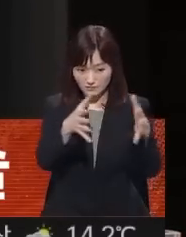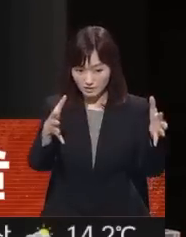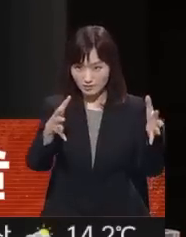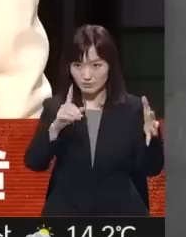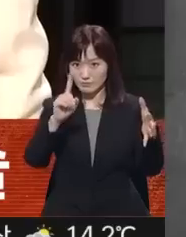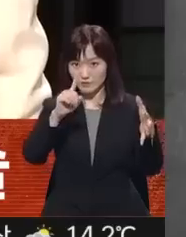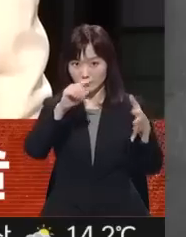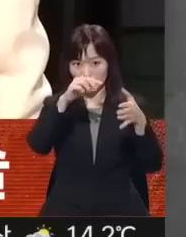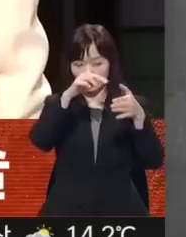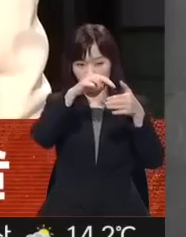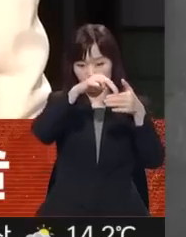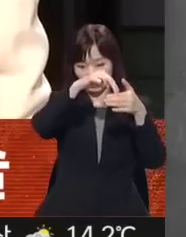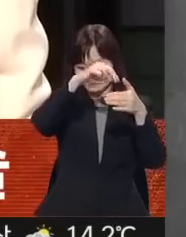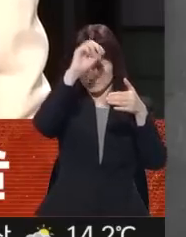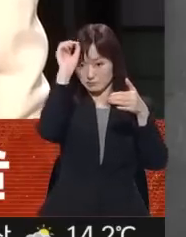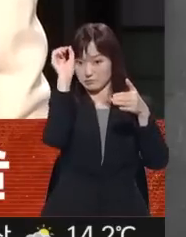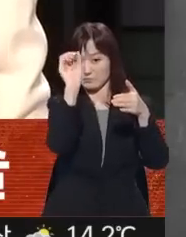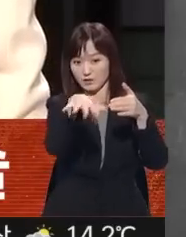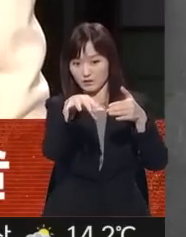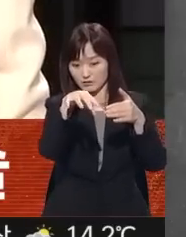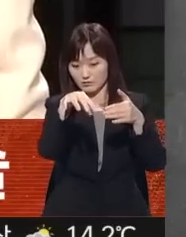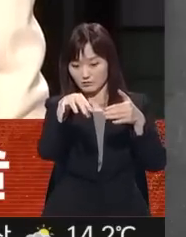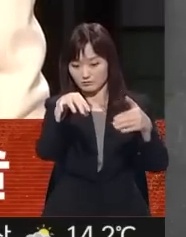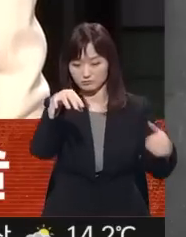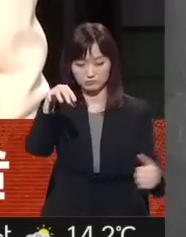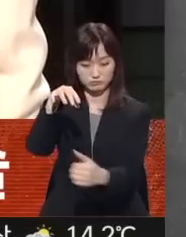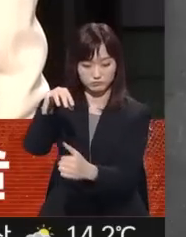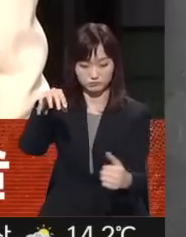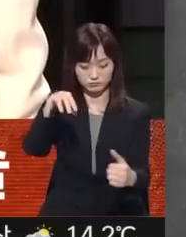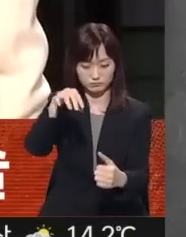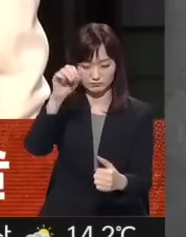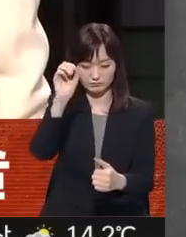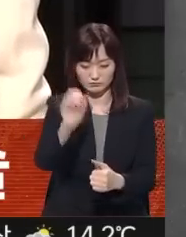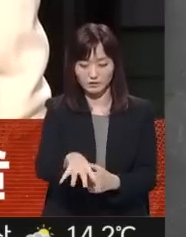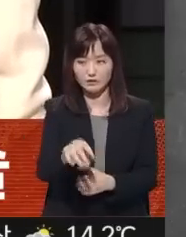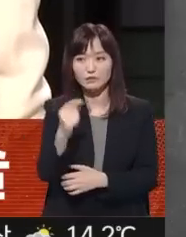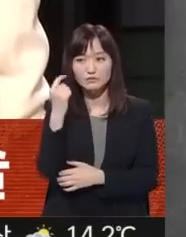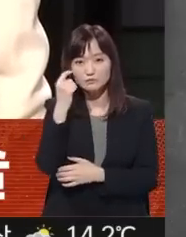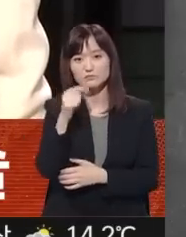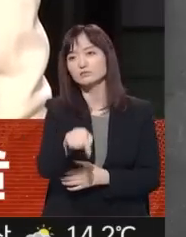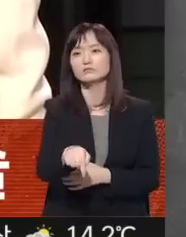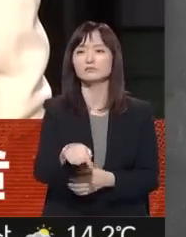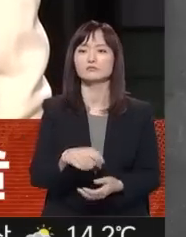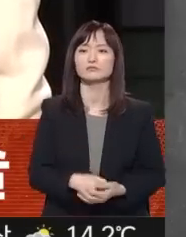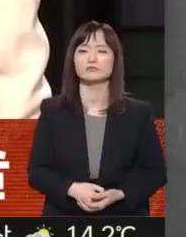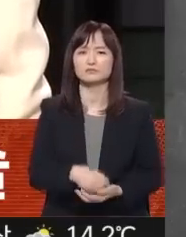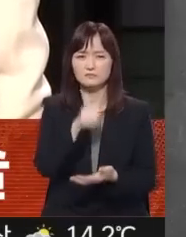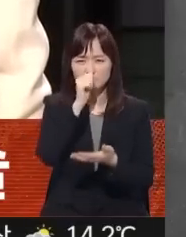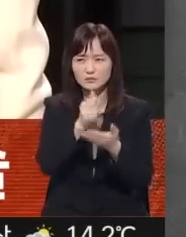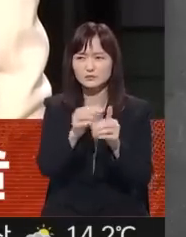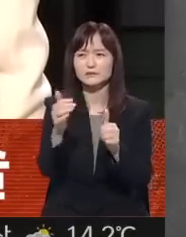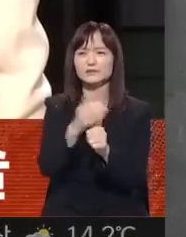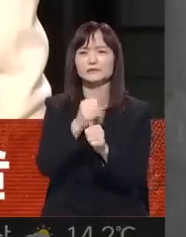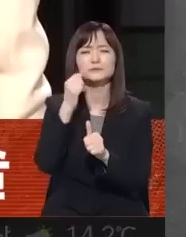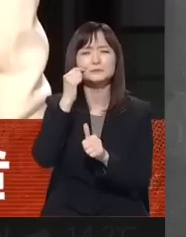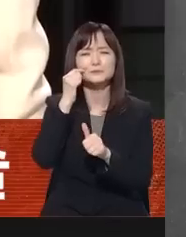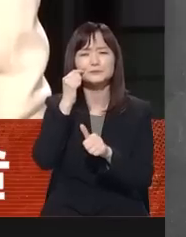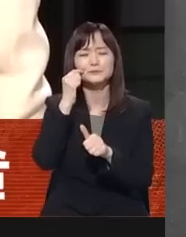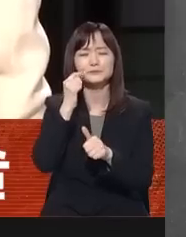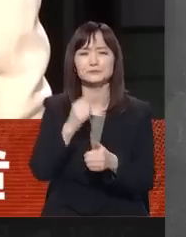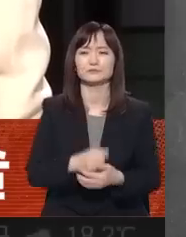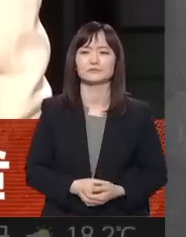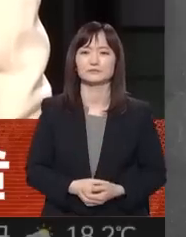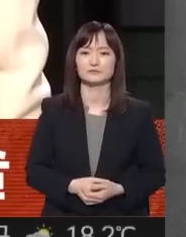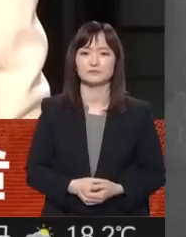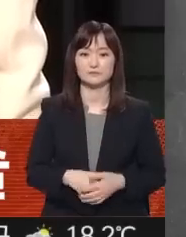뭐 막 이렇게 밑으로 떨어뜨려 가지고 뭐 지나갔는데 뭐 쿵 떨어지는 그런 거 있잖아요 거의 범위는 못 잡습니다 미저인 경우가 많은데